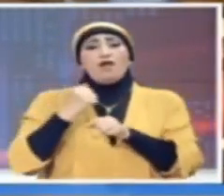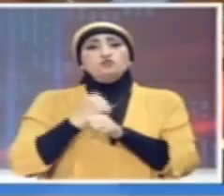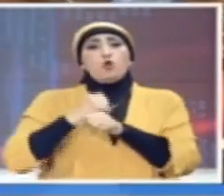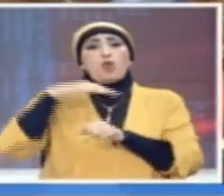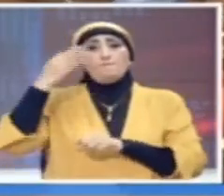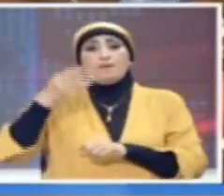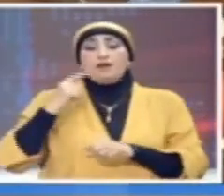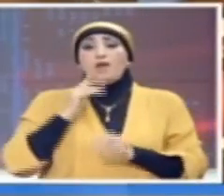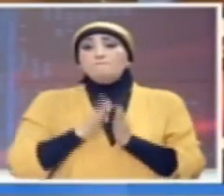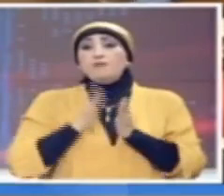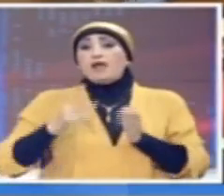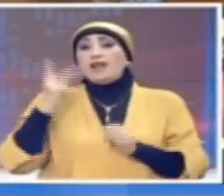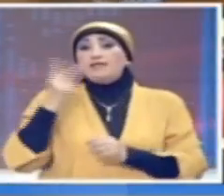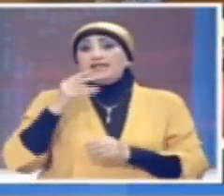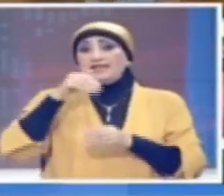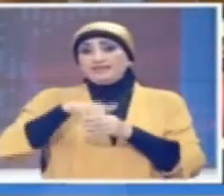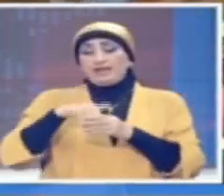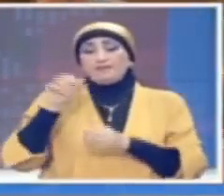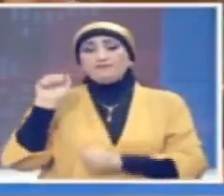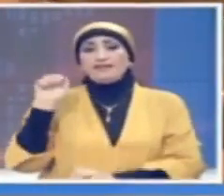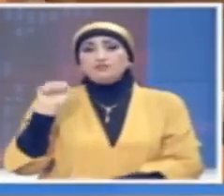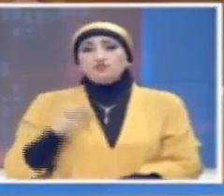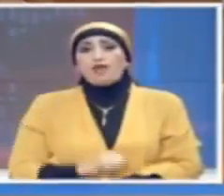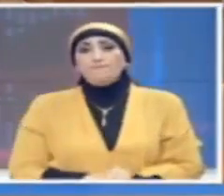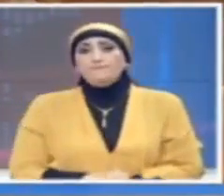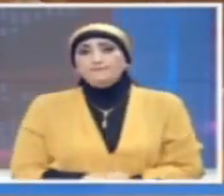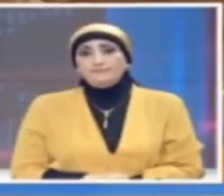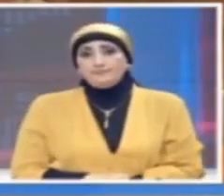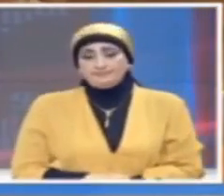الثانية من انتخابات مجلس النواب.